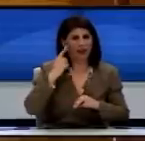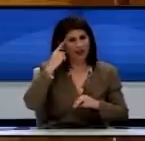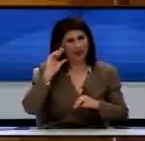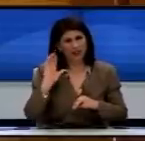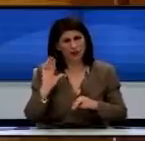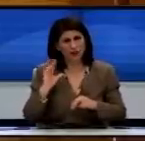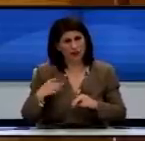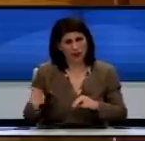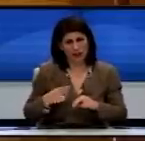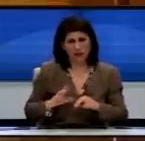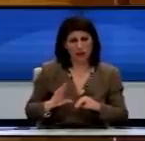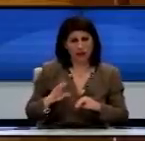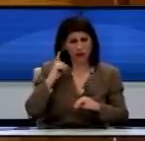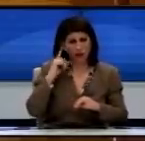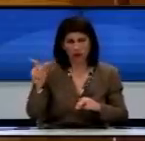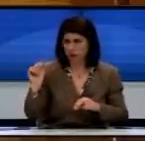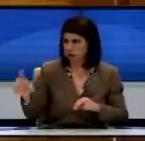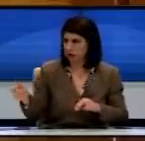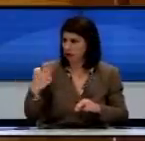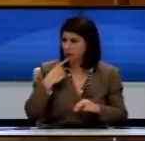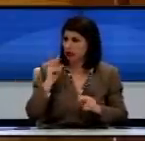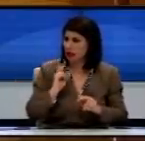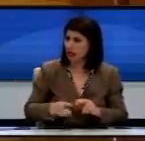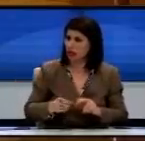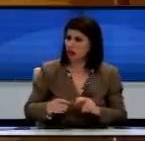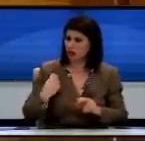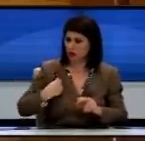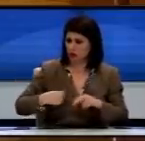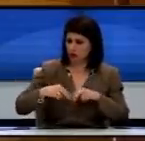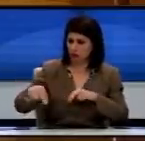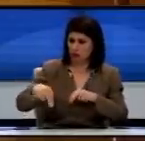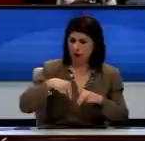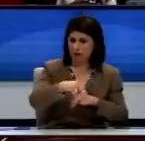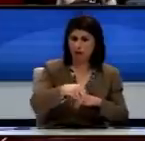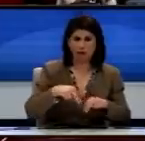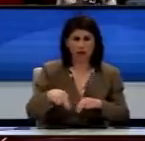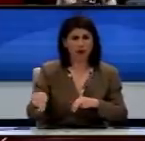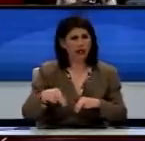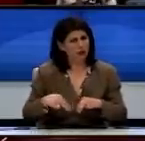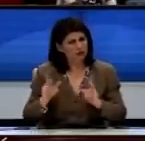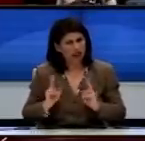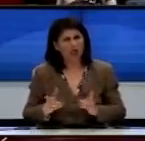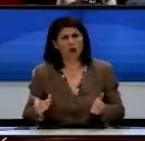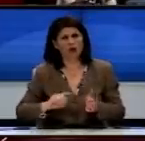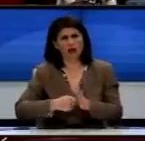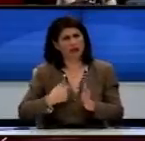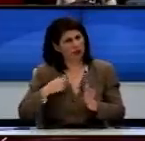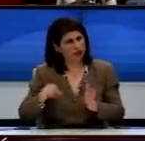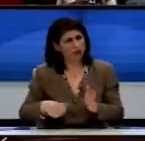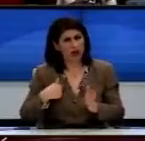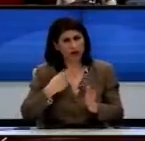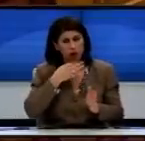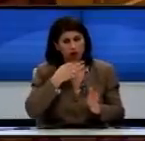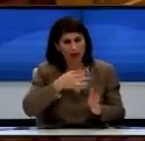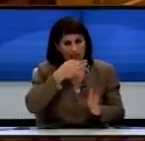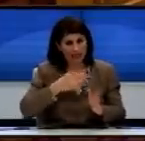ότι έχουμε διαφορετική άποψη. Εξάλλου, εσείς πρώτος είχατε πει ότι κακώς είχαν κλείσει οι διαδημοτικές μετακινήσεις. Θα συμφωνήσω εκ των υστέρων μαζί σας. Ήταν μια